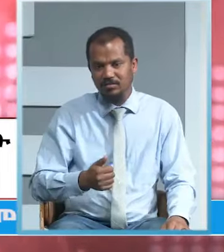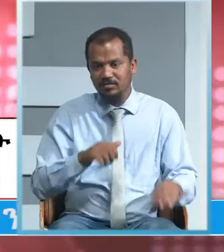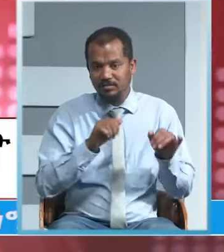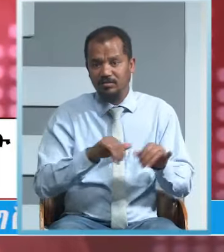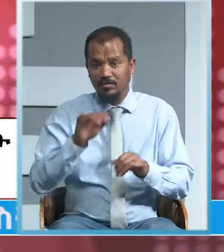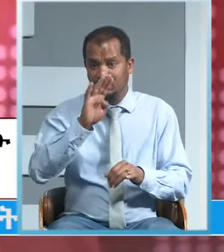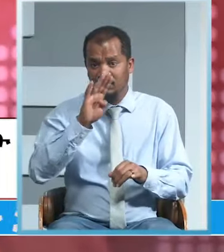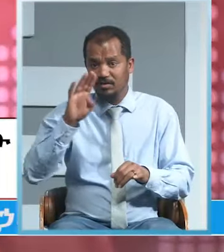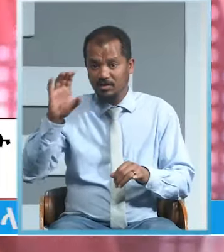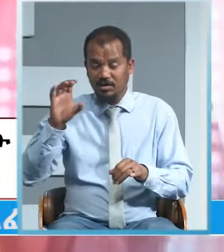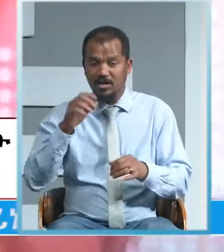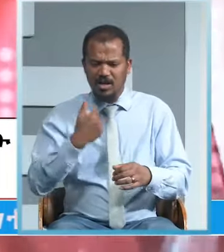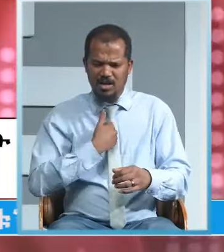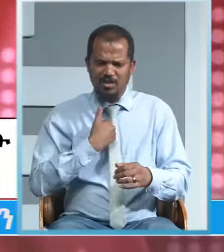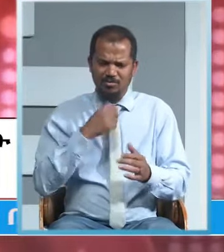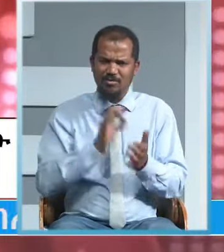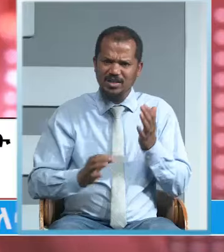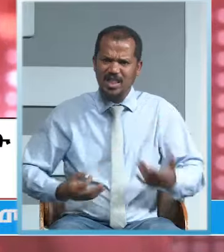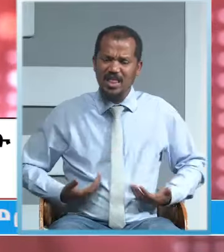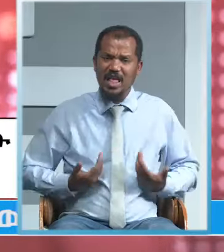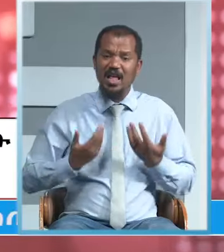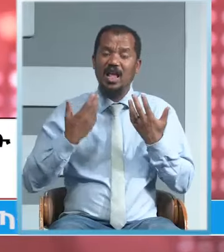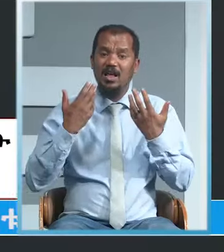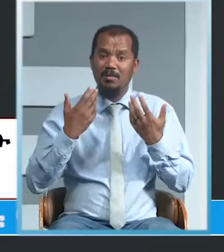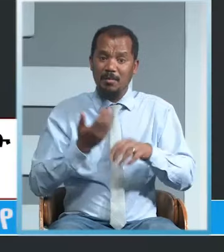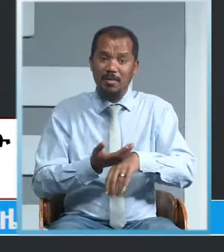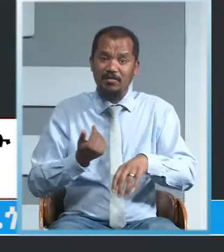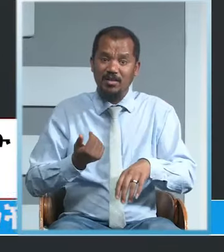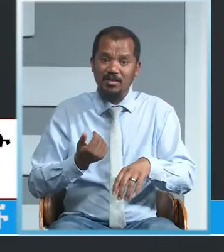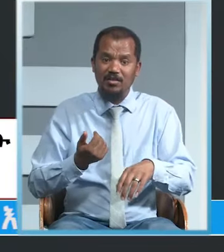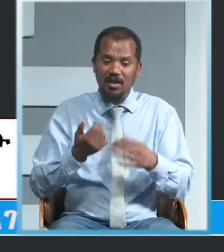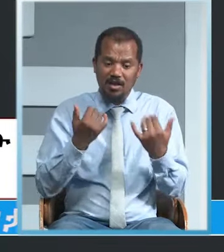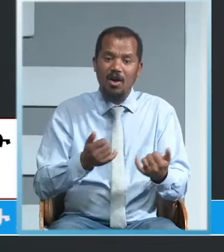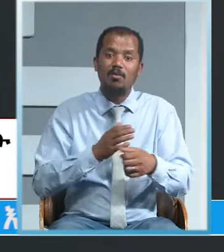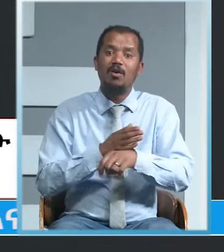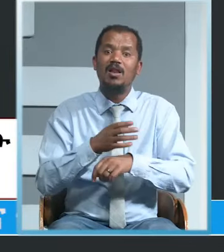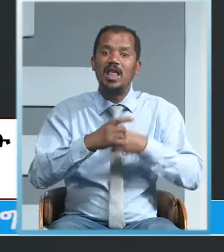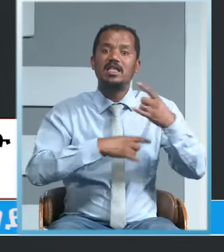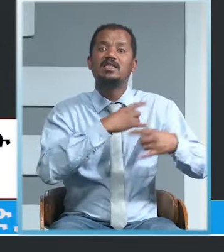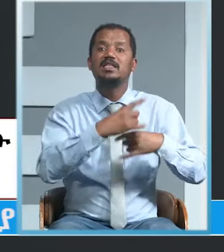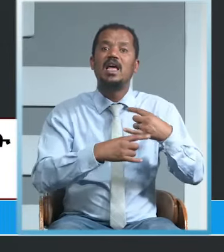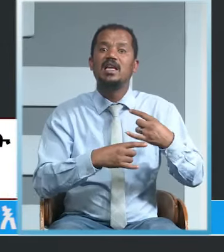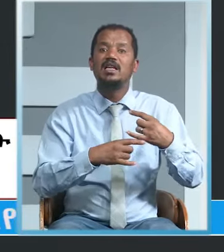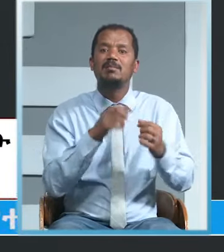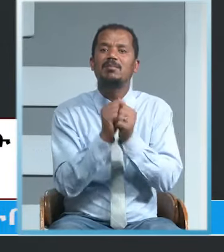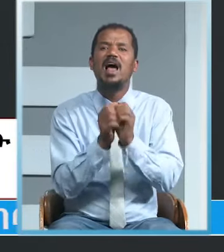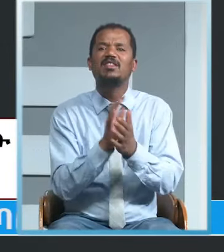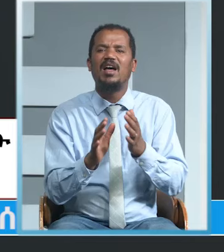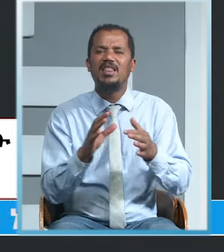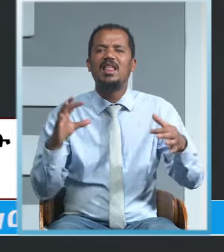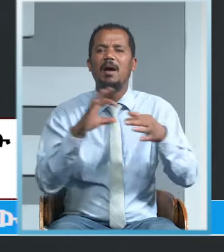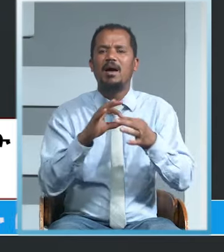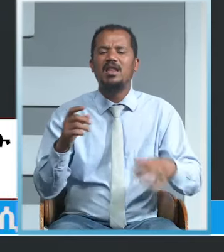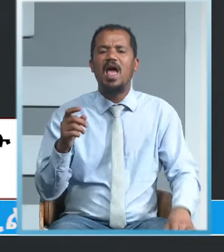ቢቢሲ ዘገባ ግለሰቡ ራሱን በእሳት ከማቃጠሉ በፊት ከአሁን በኋላ የዘር ማጥፋት ተባባሪ አልሆንም